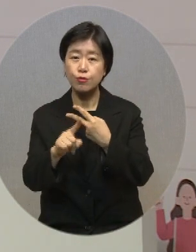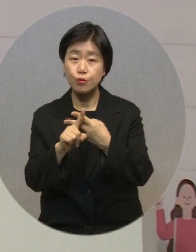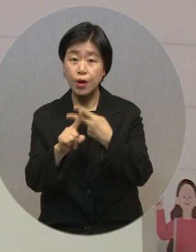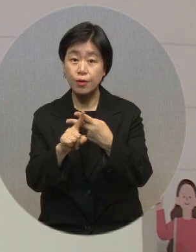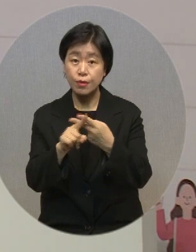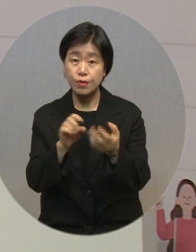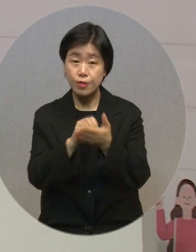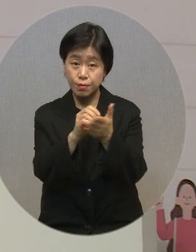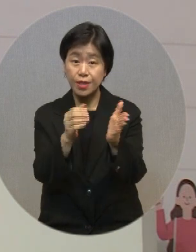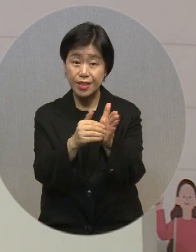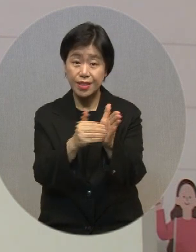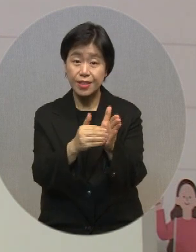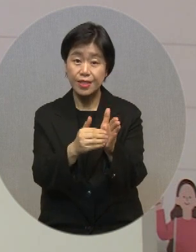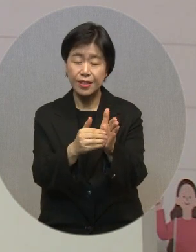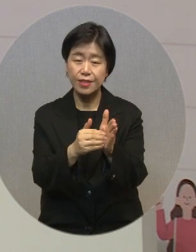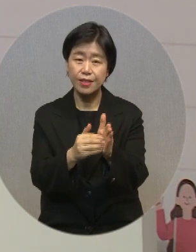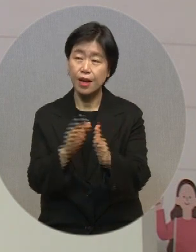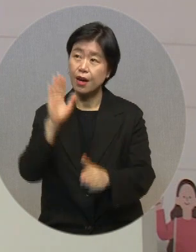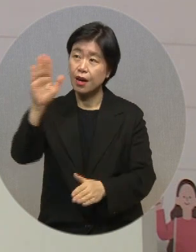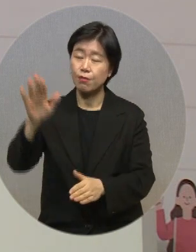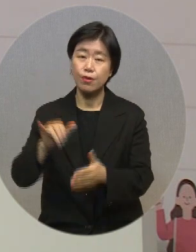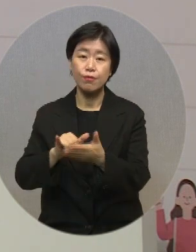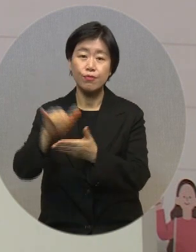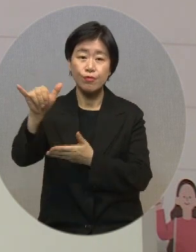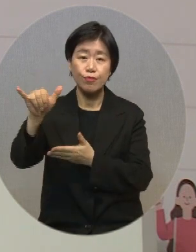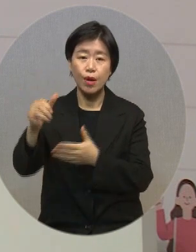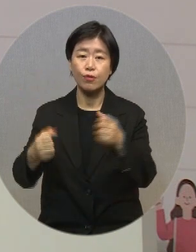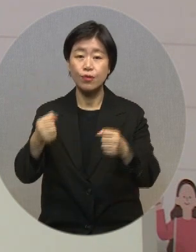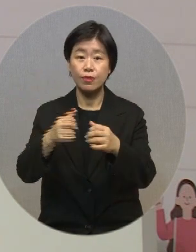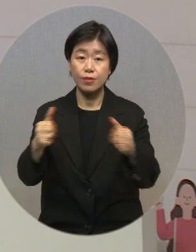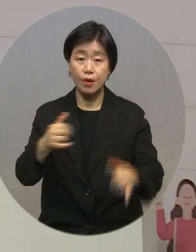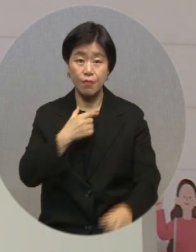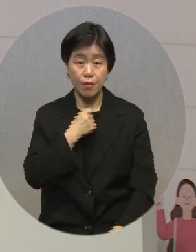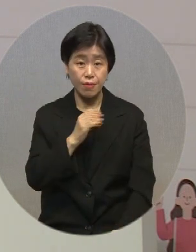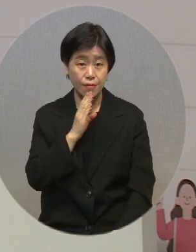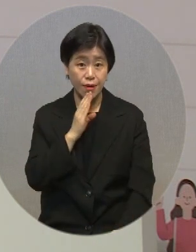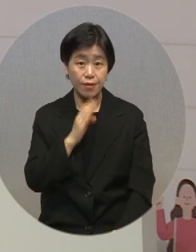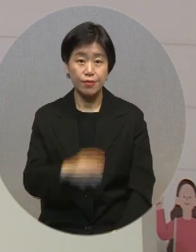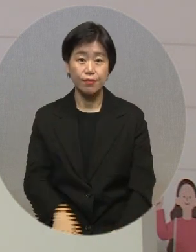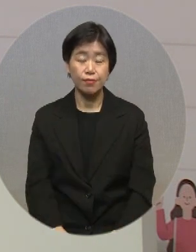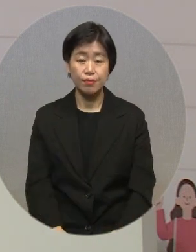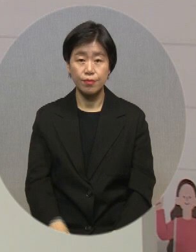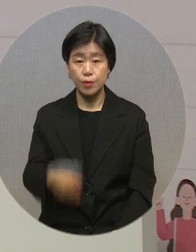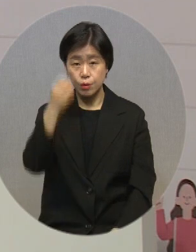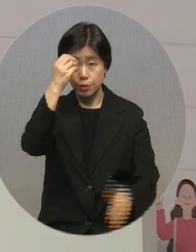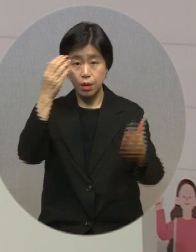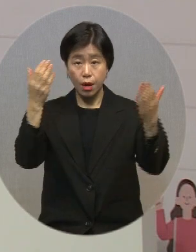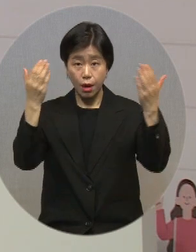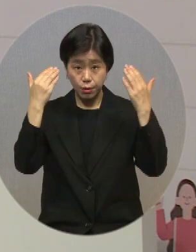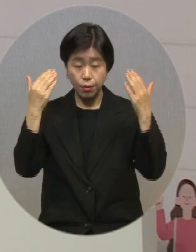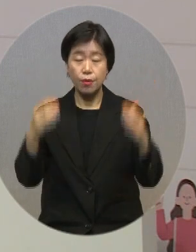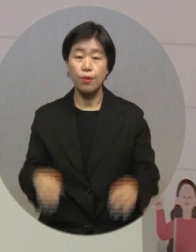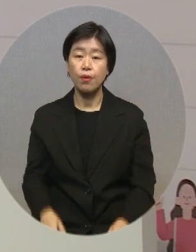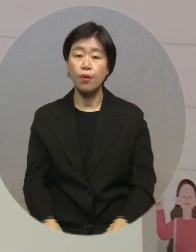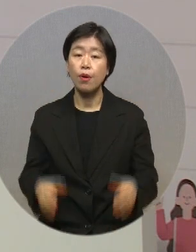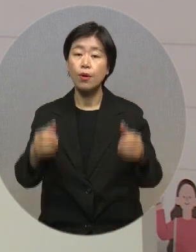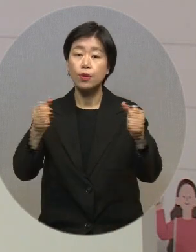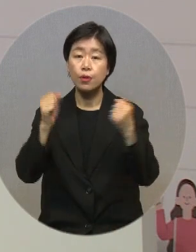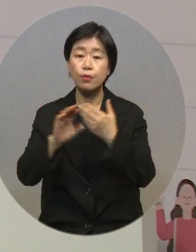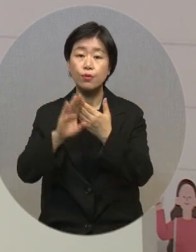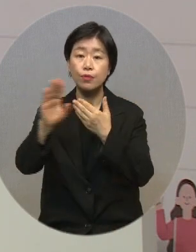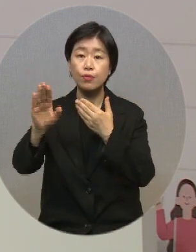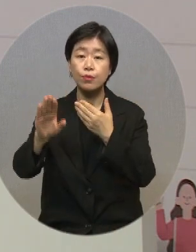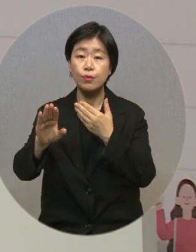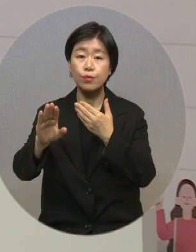비행기 조종사라고요. 네. 파일럿. 예. 아, 그러면 고등학교 졸업하고 이제 공군사관학교 이런 데